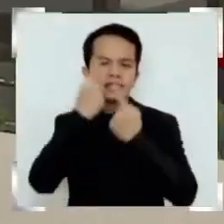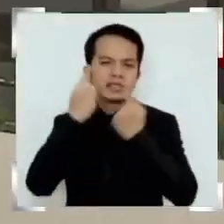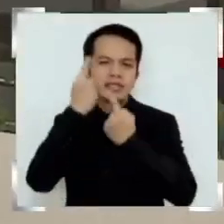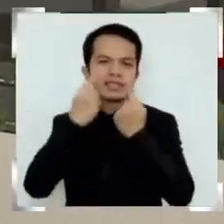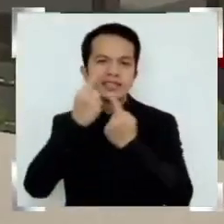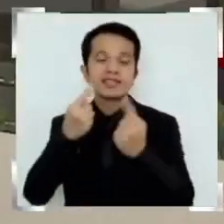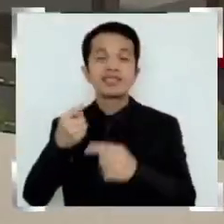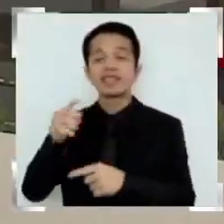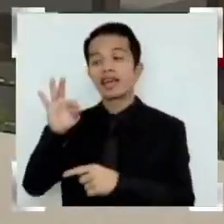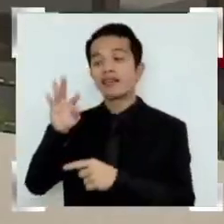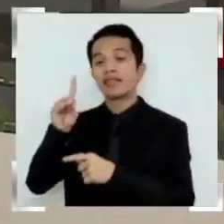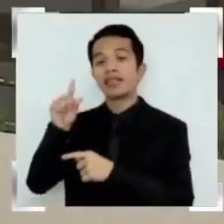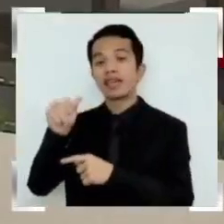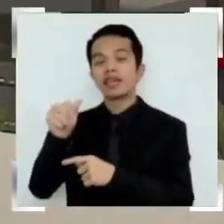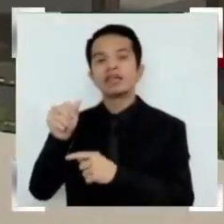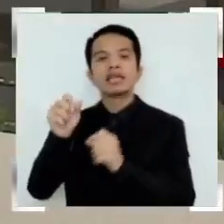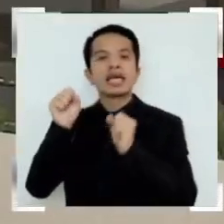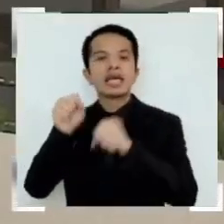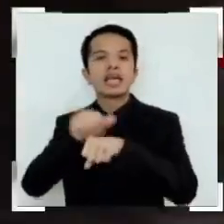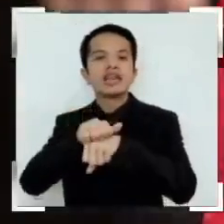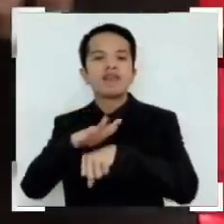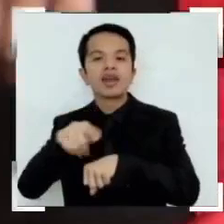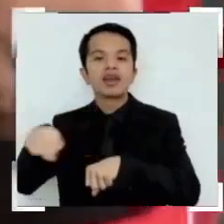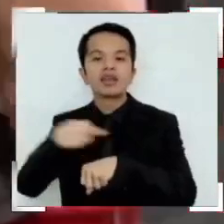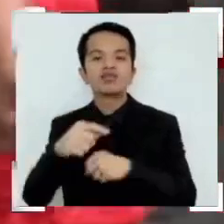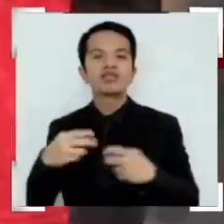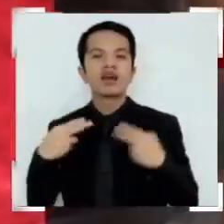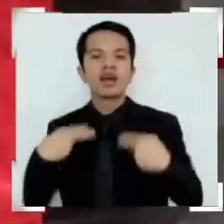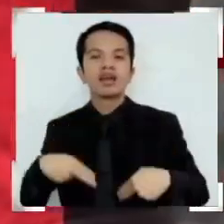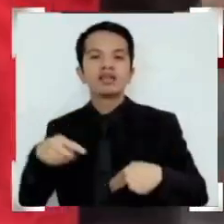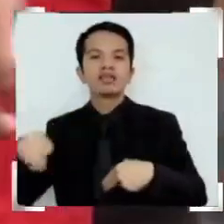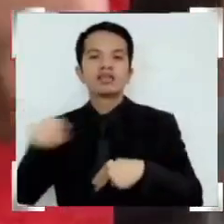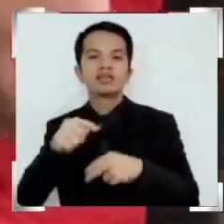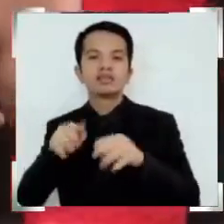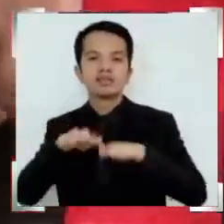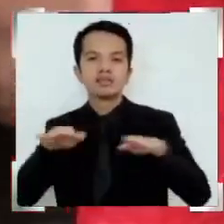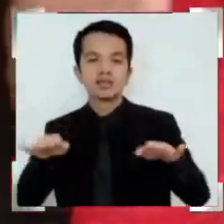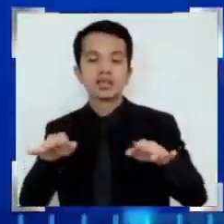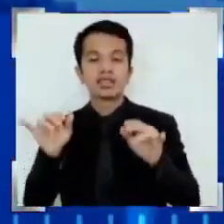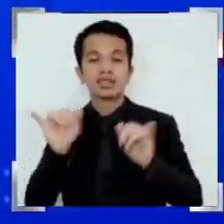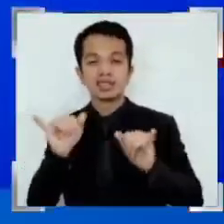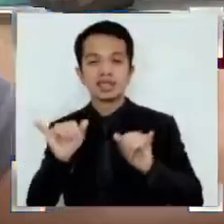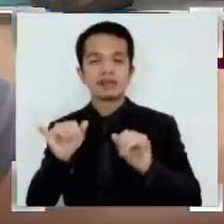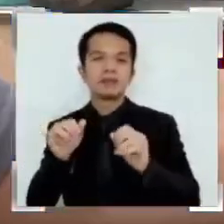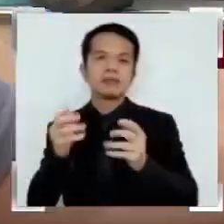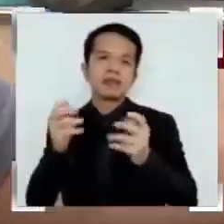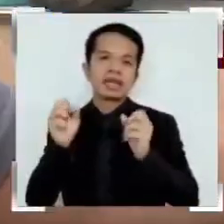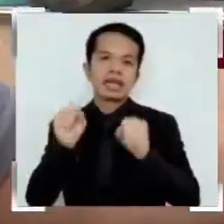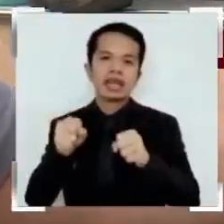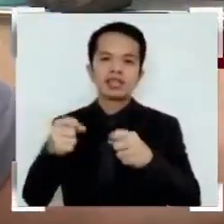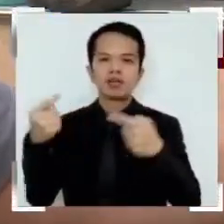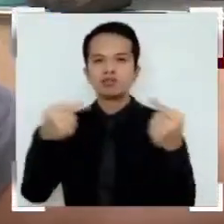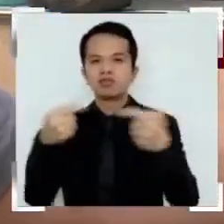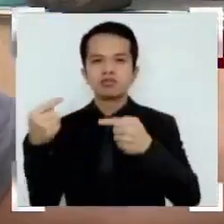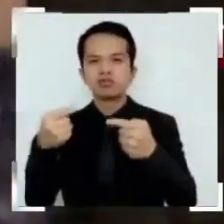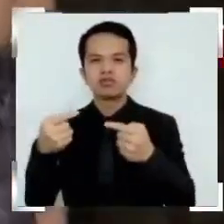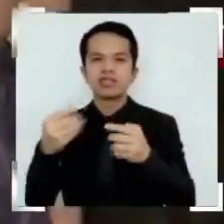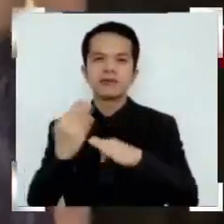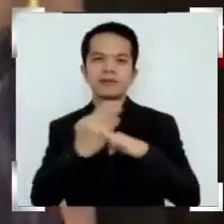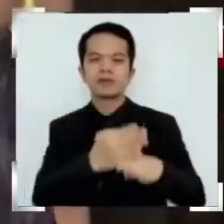sa maaaring epekto nito sa kalusugan ng mga bata at para hindi anila pagmula ng mga away. Meron pa po tayong work from